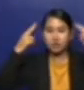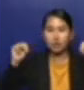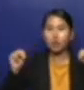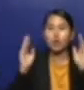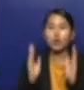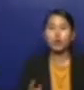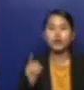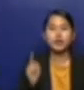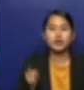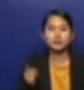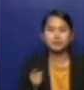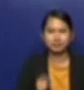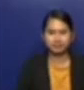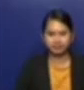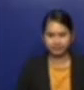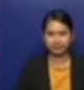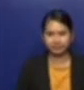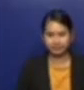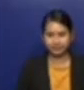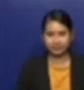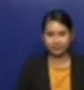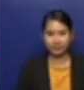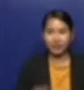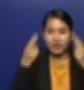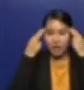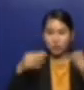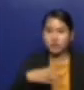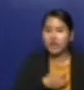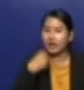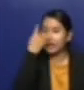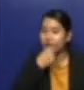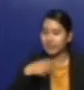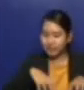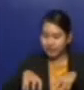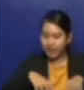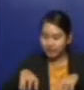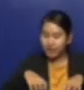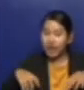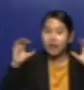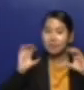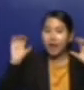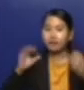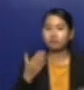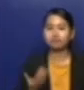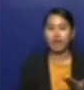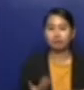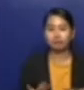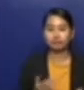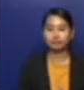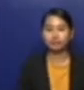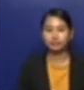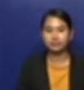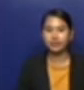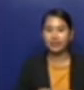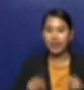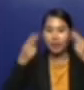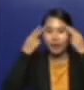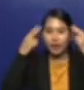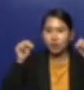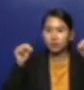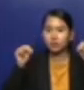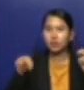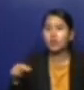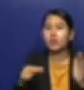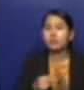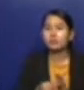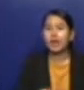ดิมนายกจะเอาใครมาเป็นรัฐบาลไม่รู้แต่นายกตีตาเลยว่าพลเอกประยุ